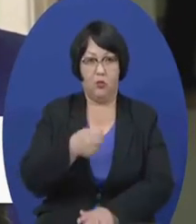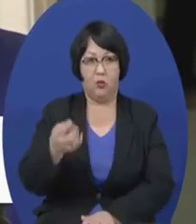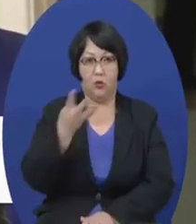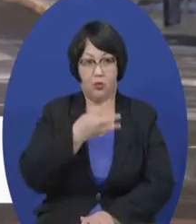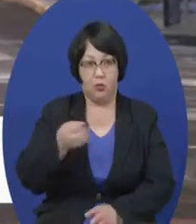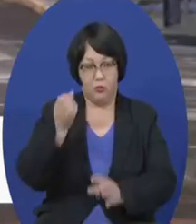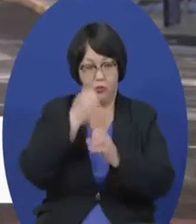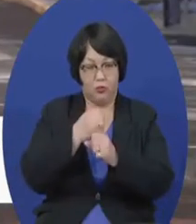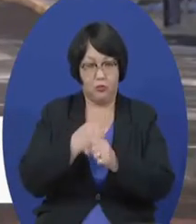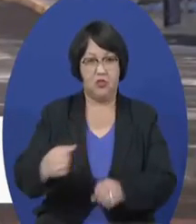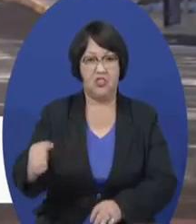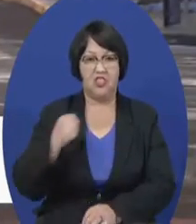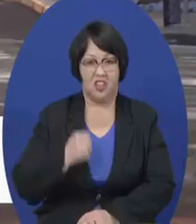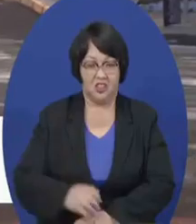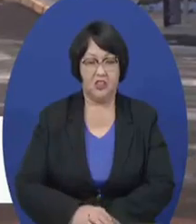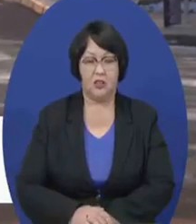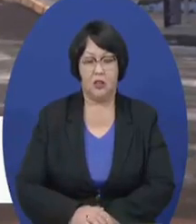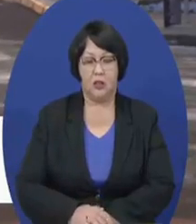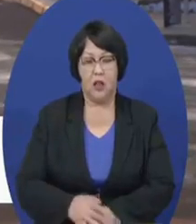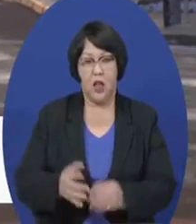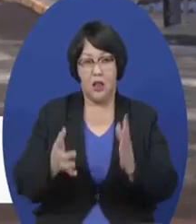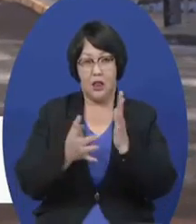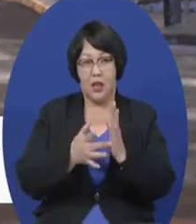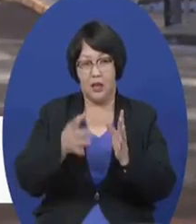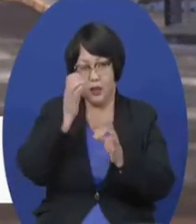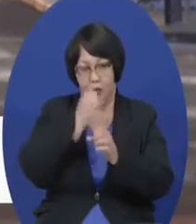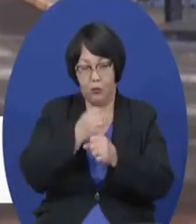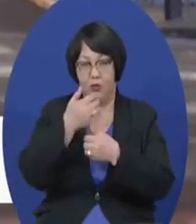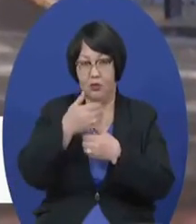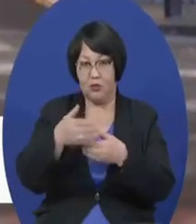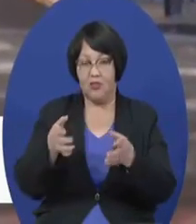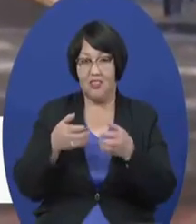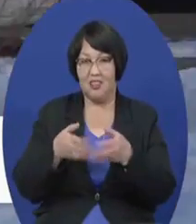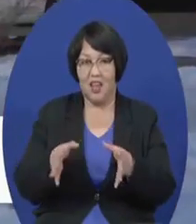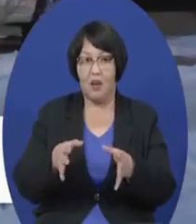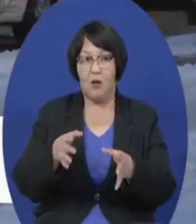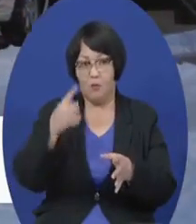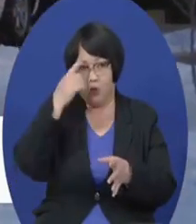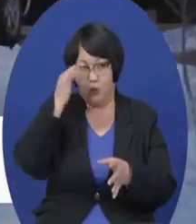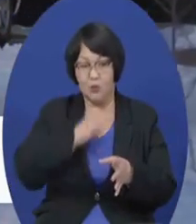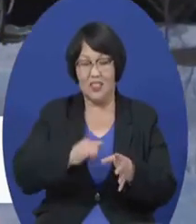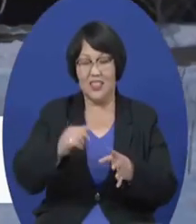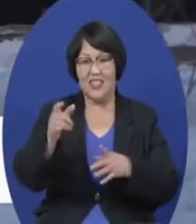шинжилгээг бол үлгэр хийнэ. Энэ лаборатори байгуулагдсанаар Монгол улсын эдийн засагт эерэг